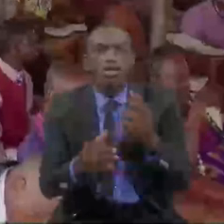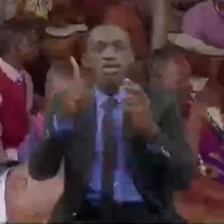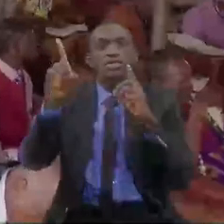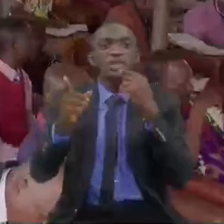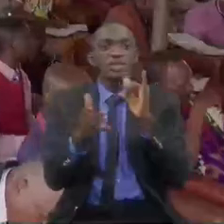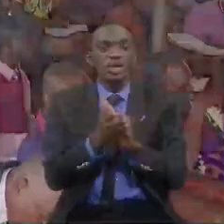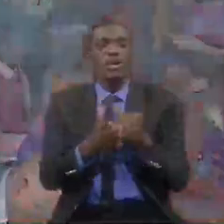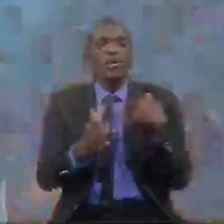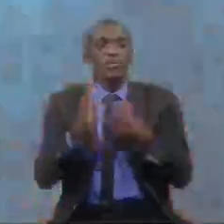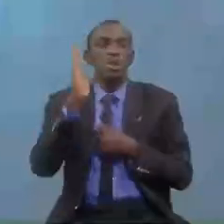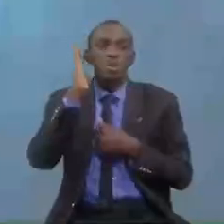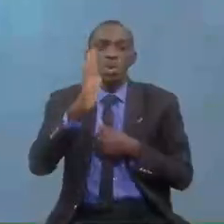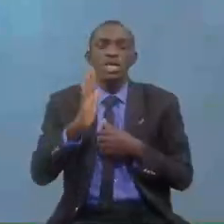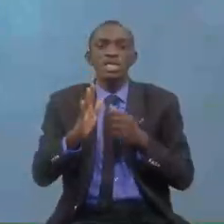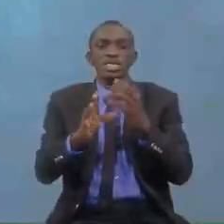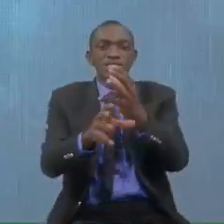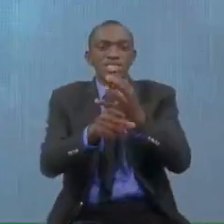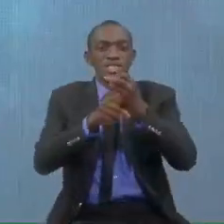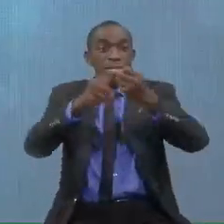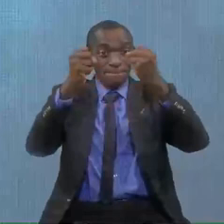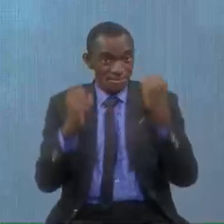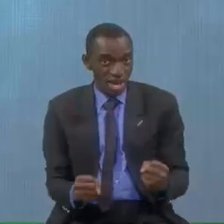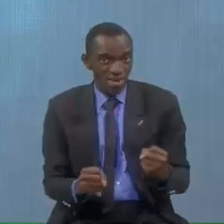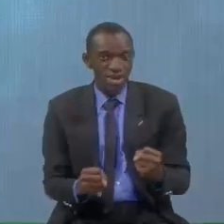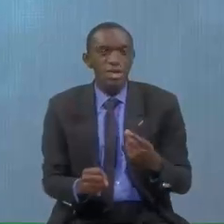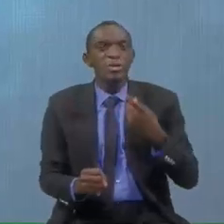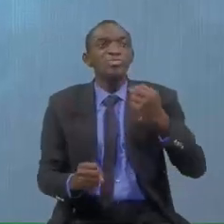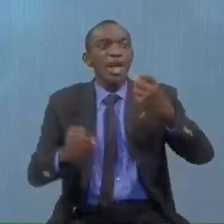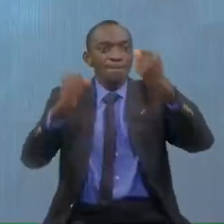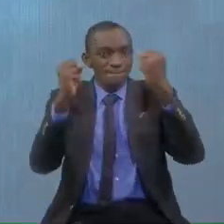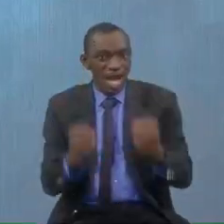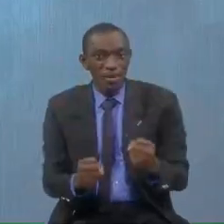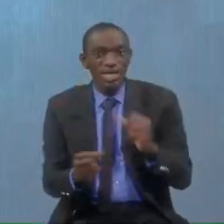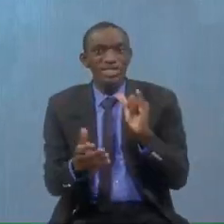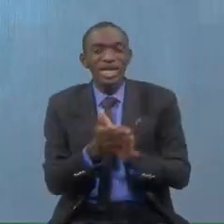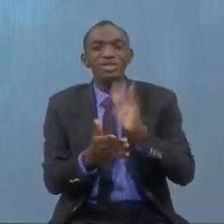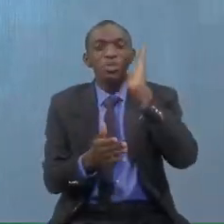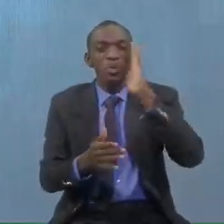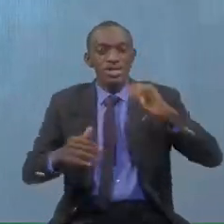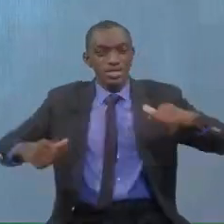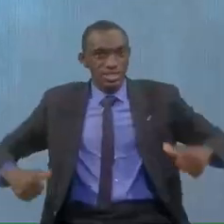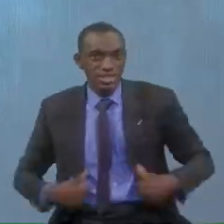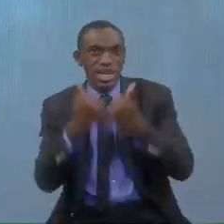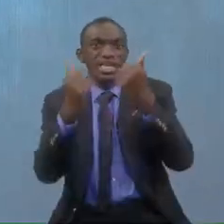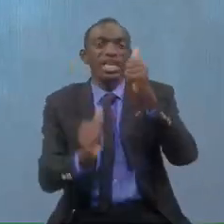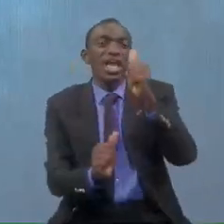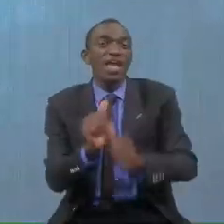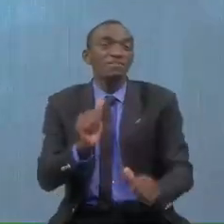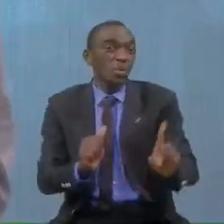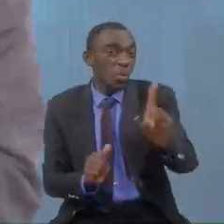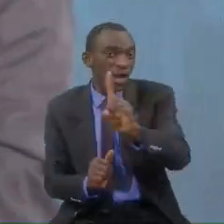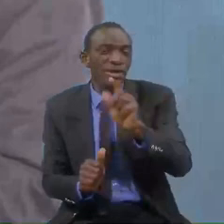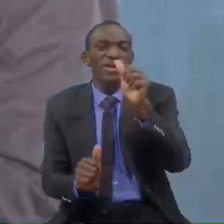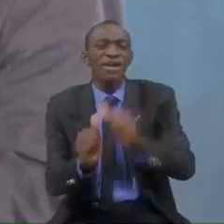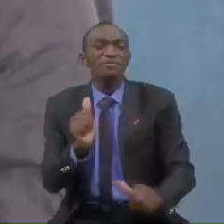puissance. Aujourd'hui, vous allez recevoir la puissance. La puissance qui va défier tout le monde, qui va défier tous ceux